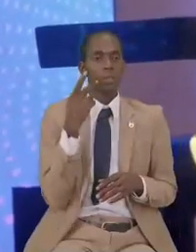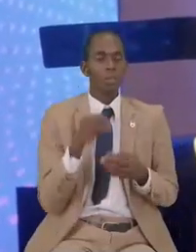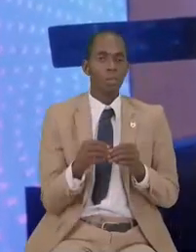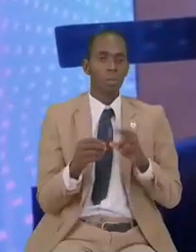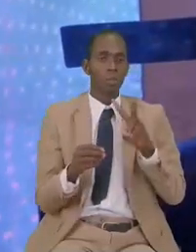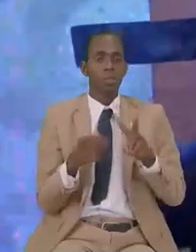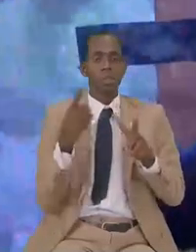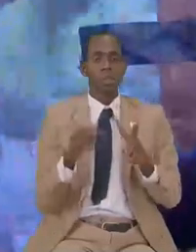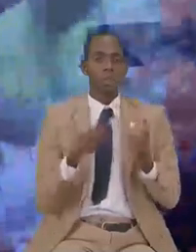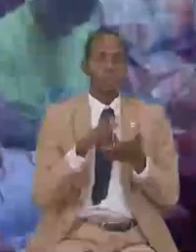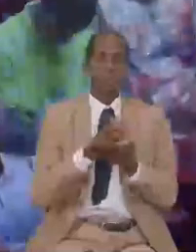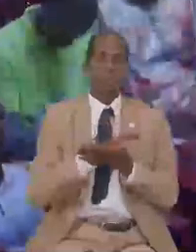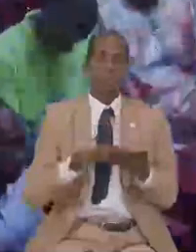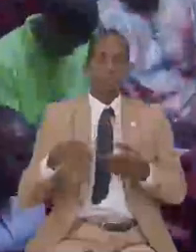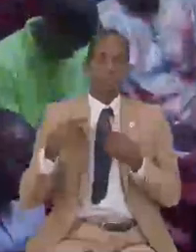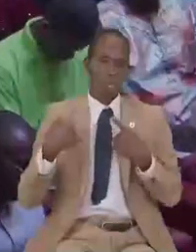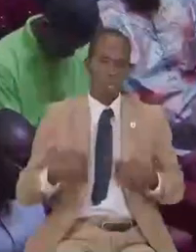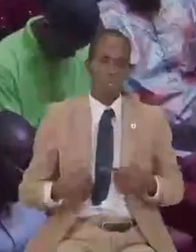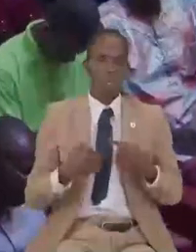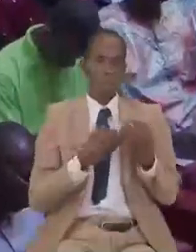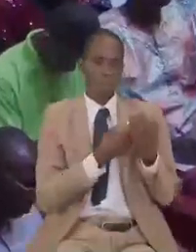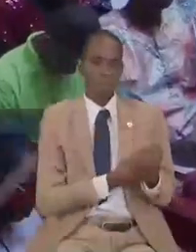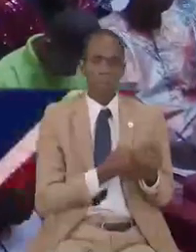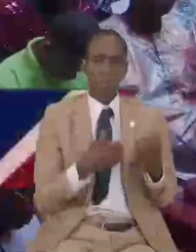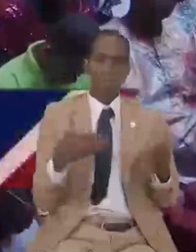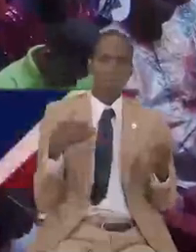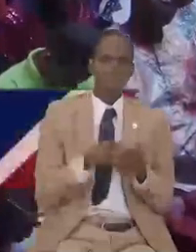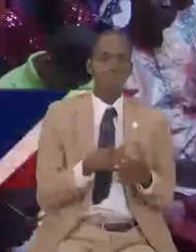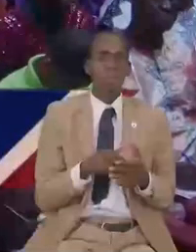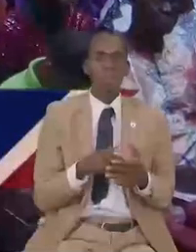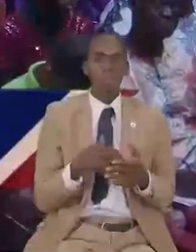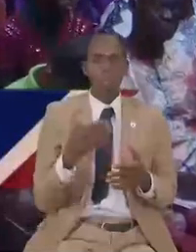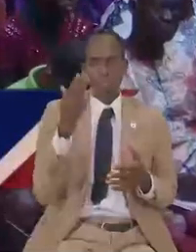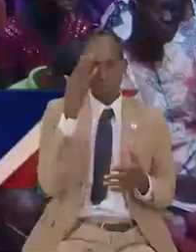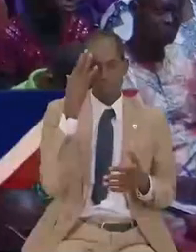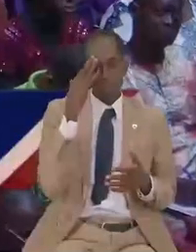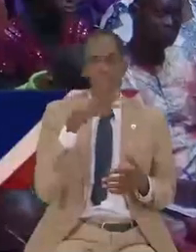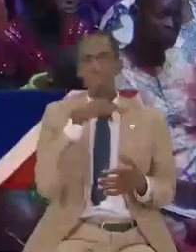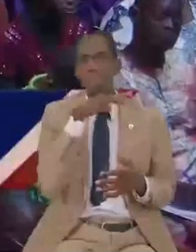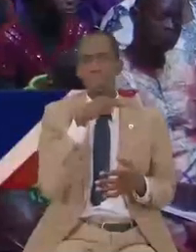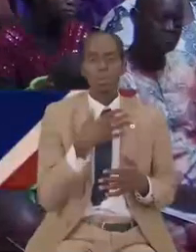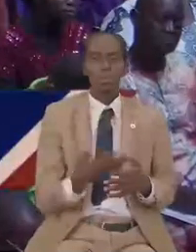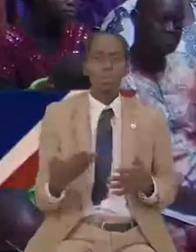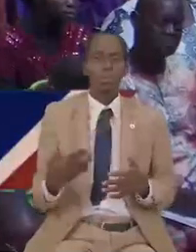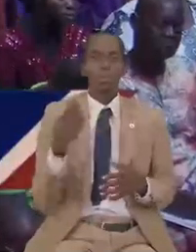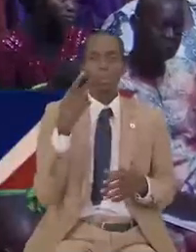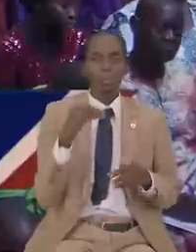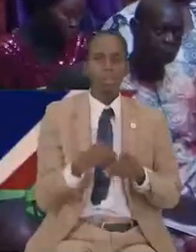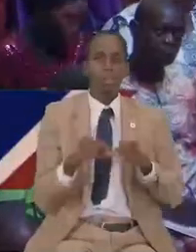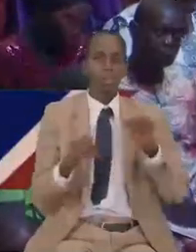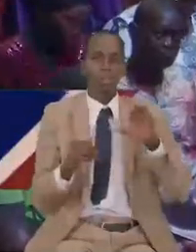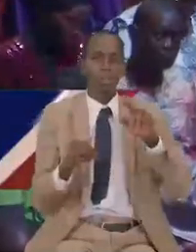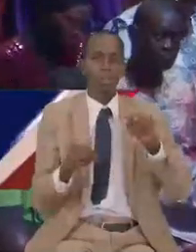deuxième sous-thème ici, le cœur purifié, courageux contre la souillure, reconnu ou